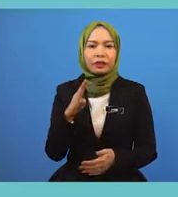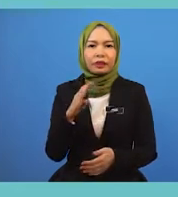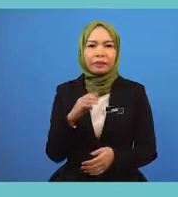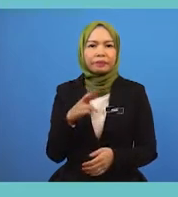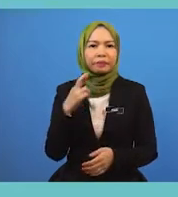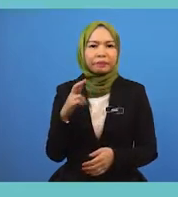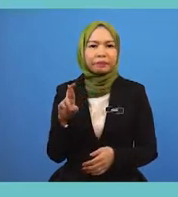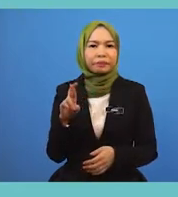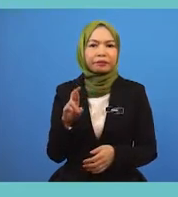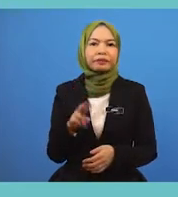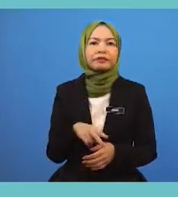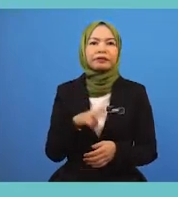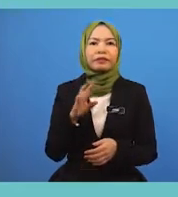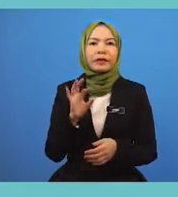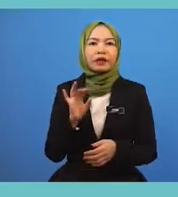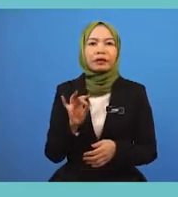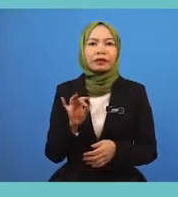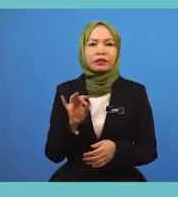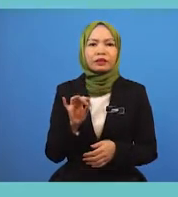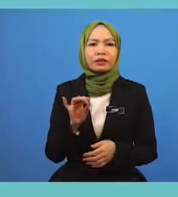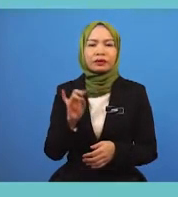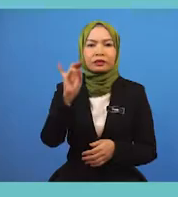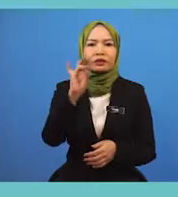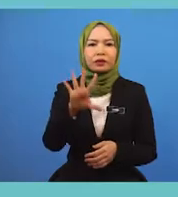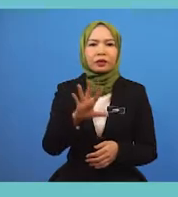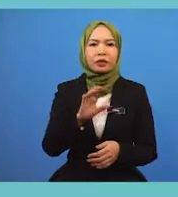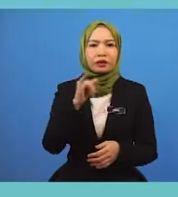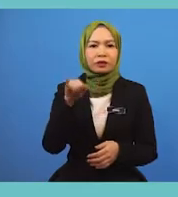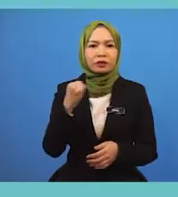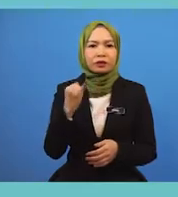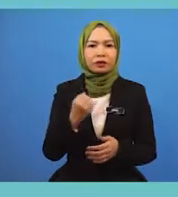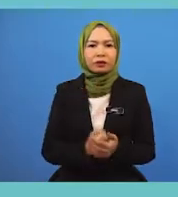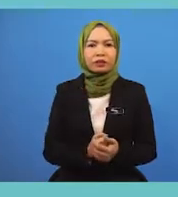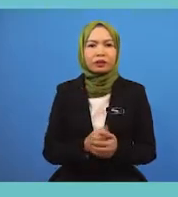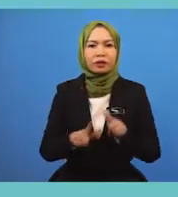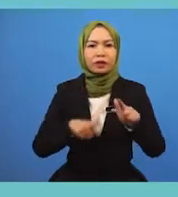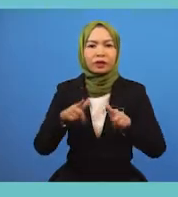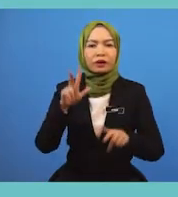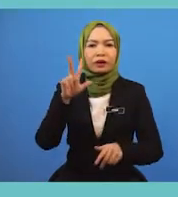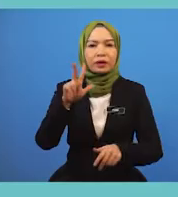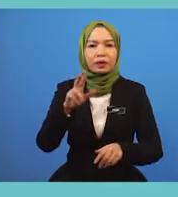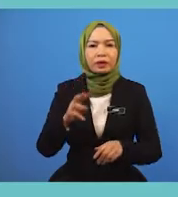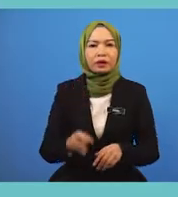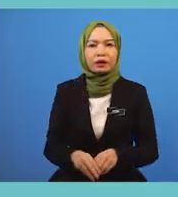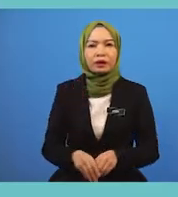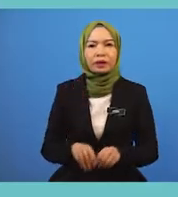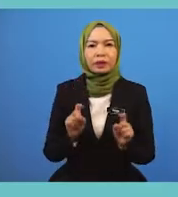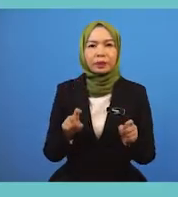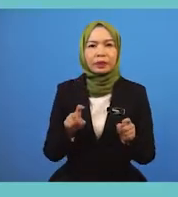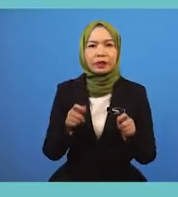14,325 joule. Dan langkah yang ketiga, murid-murid perlu